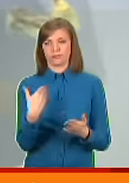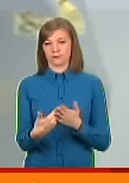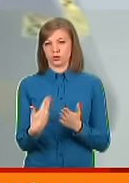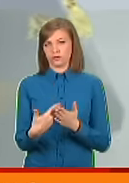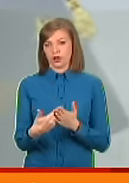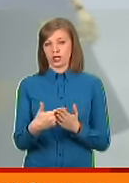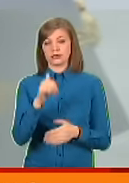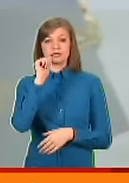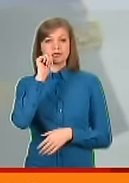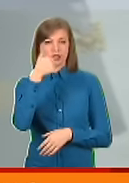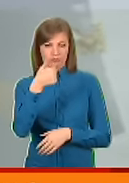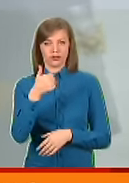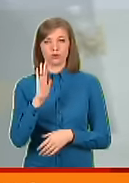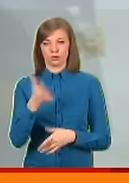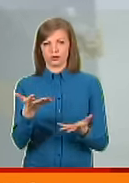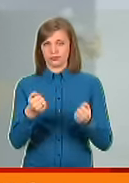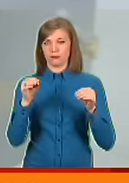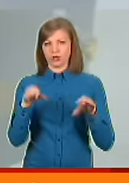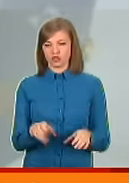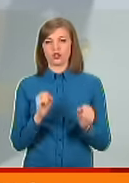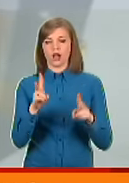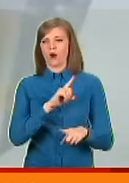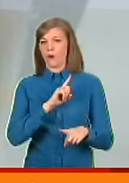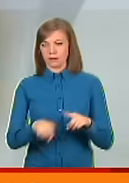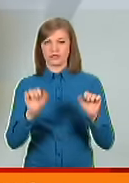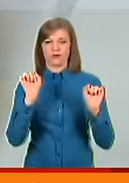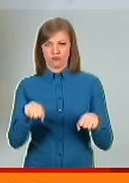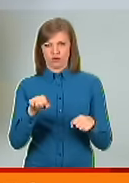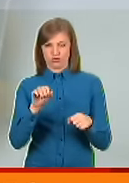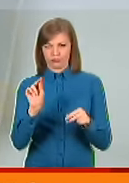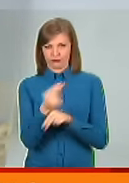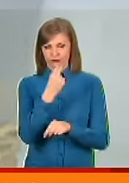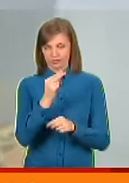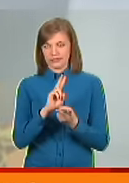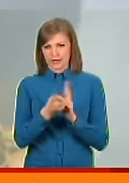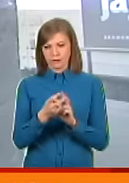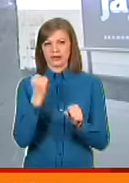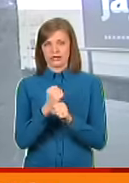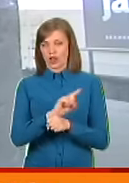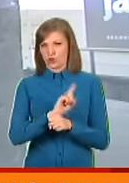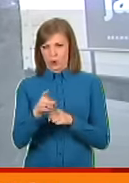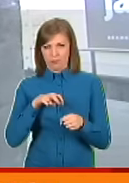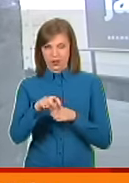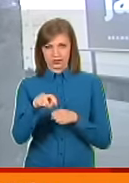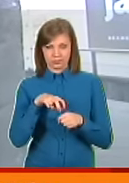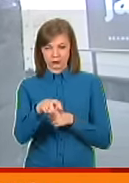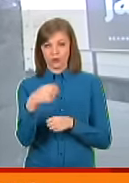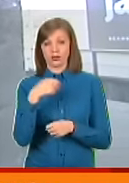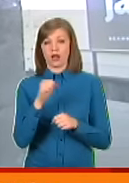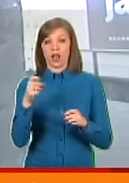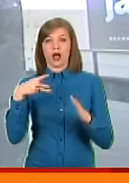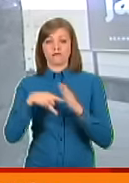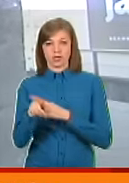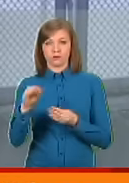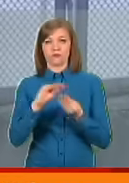буквально завтра ми будемо приймати рішення, як оперативно ми можемо це замінити, зробити вже нормальний проход. А от у київському метрополітені